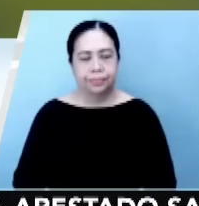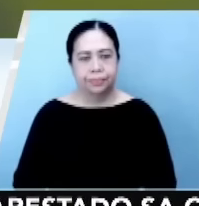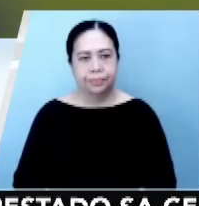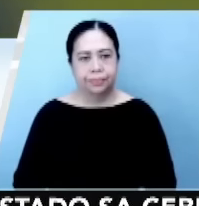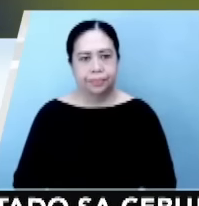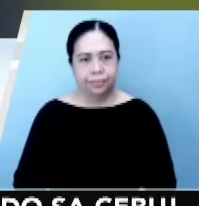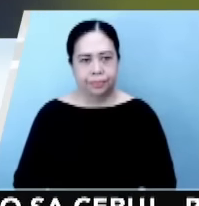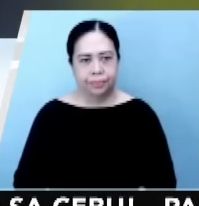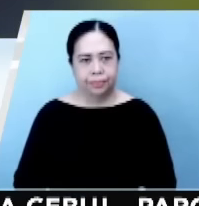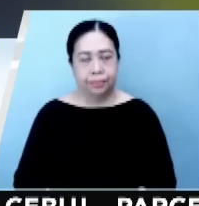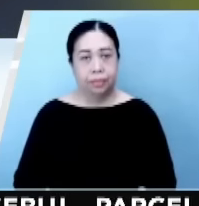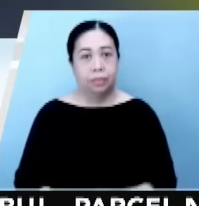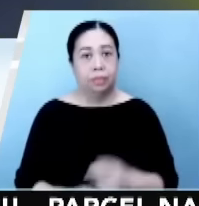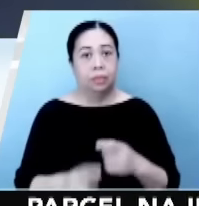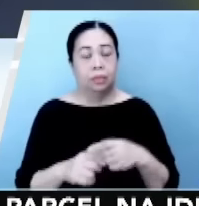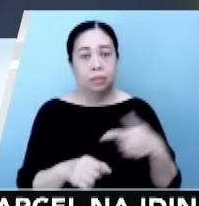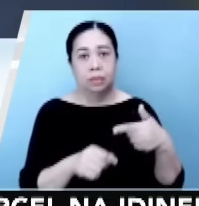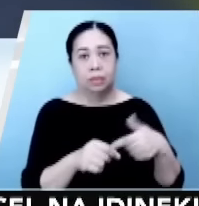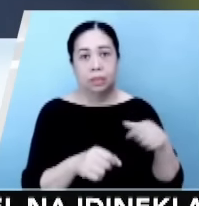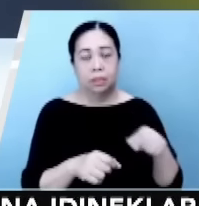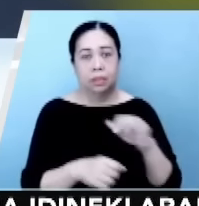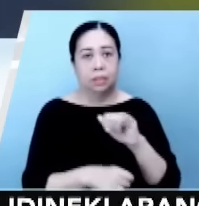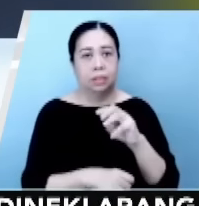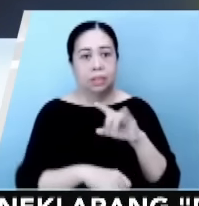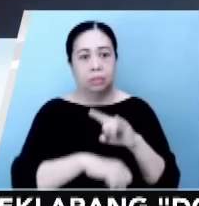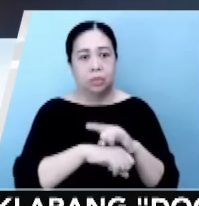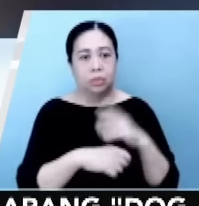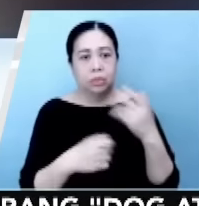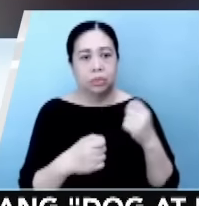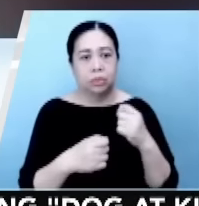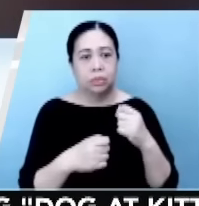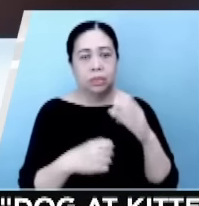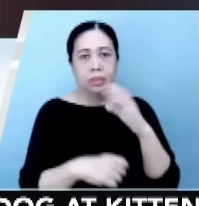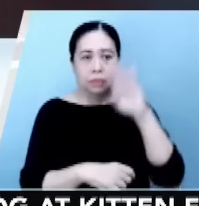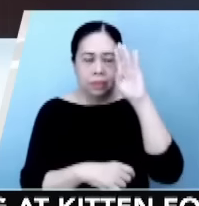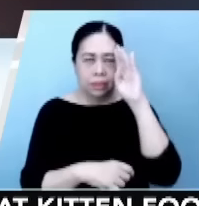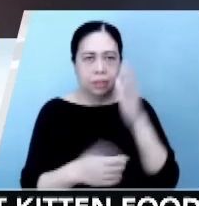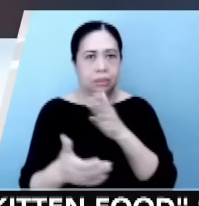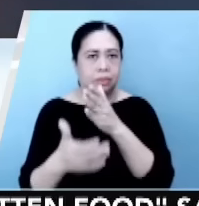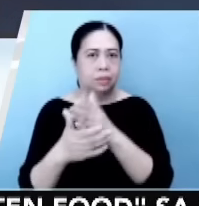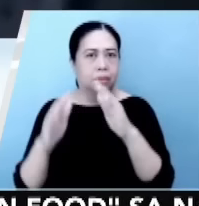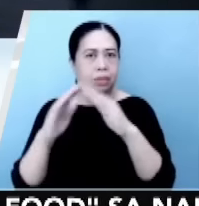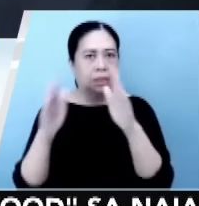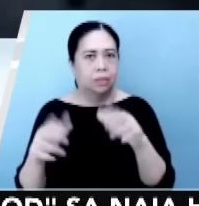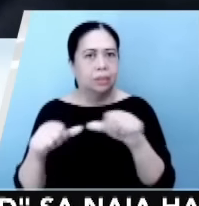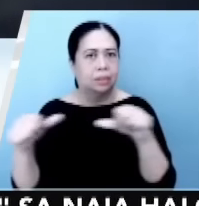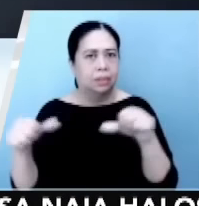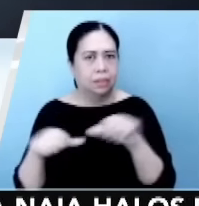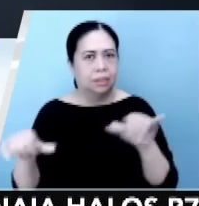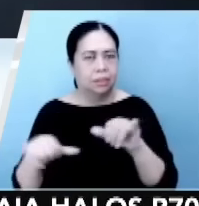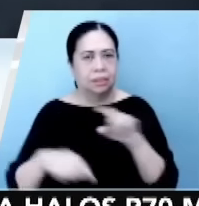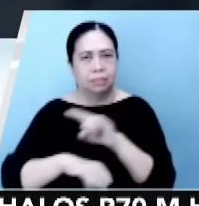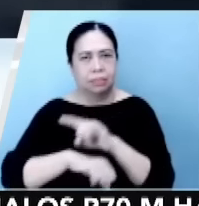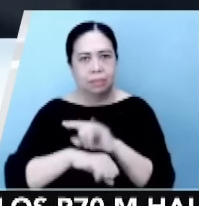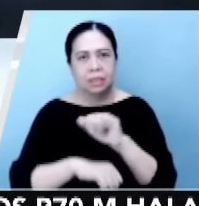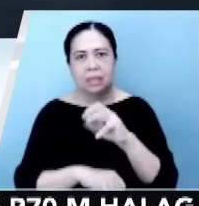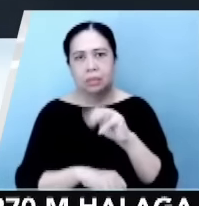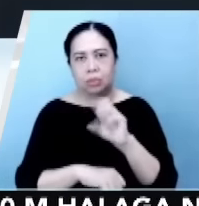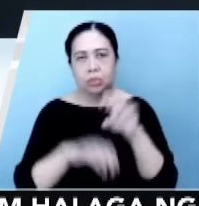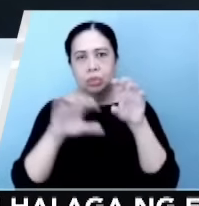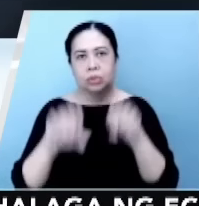Mula sa gasolinahang ito sa Imus, Cavite, tumulak ang mga police sa bahay ng suspect sa area pa rin ng Imus para dakpi naman ang kanyang